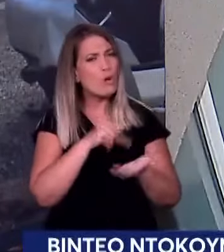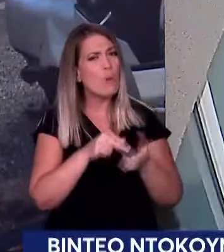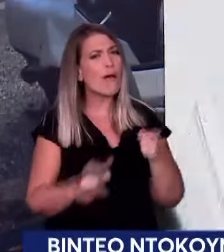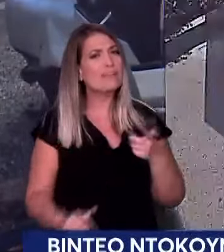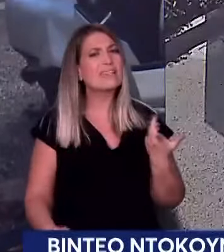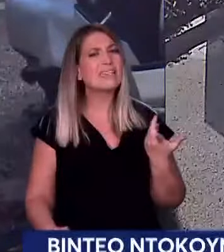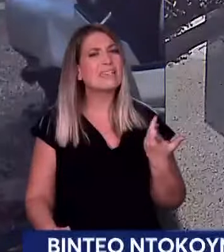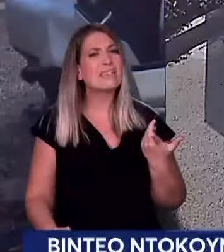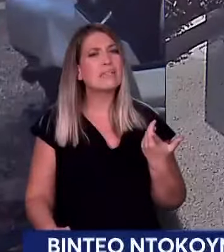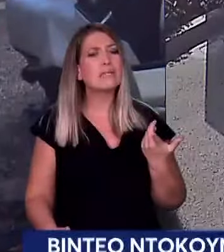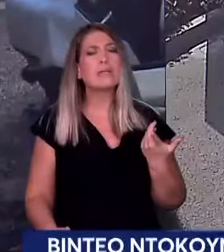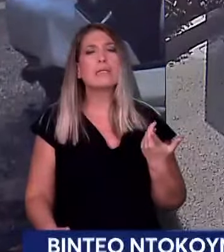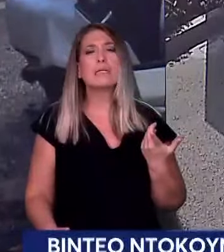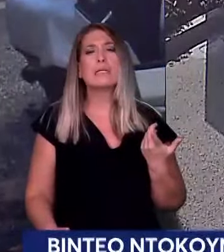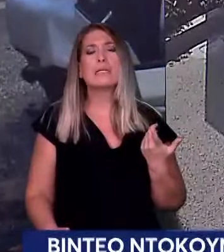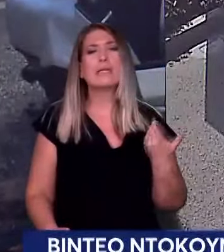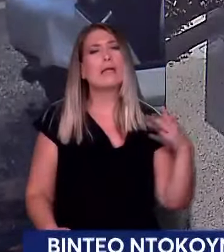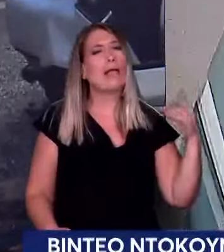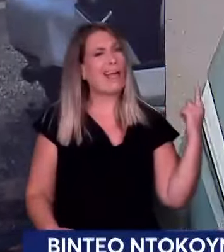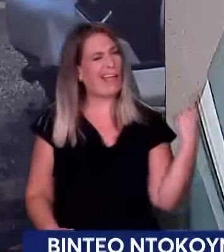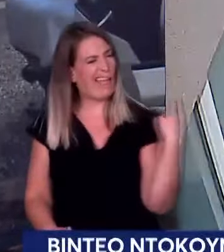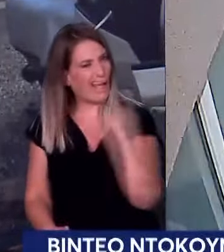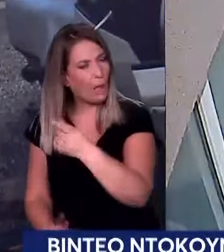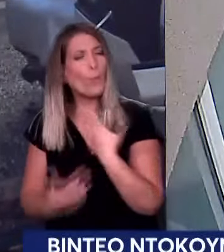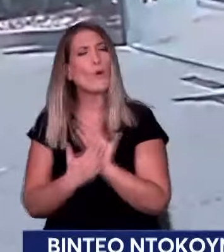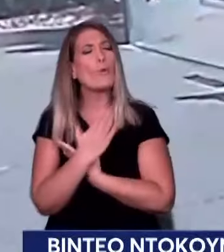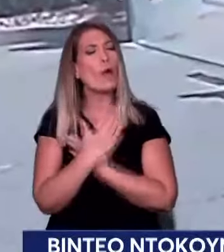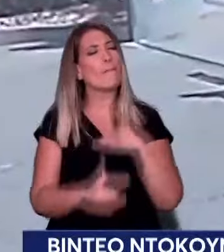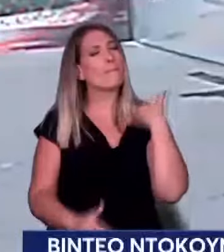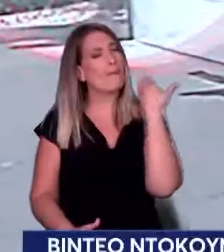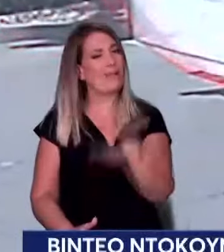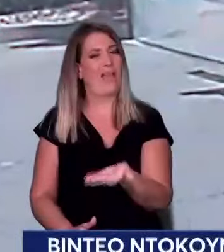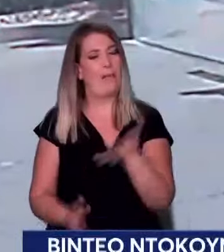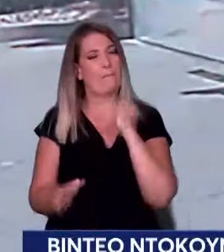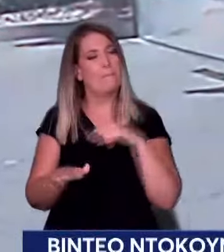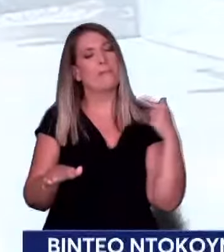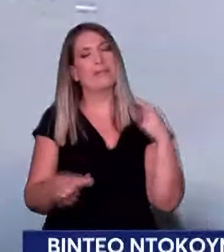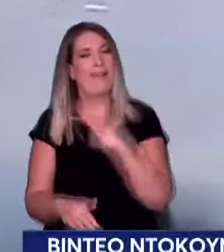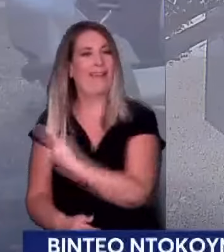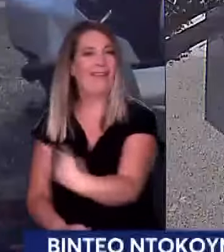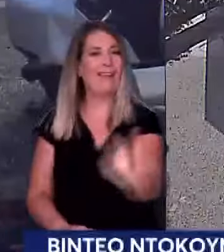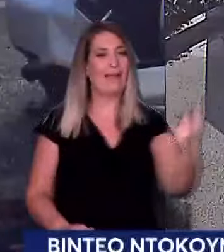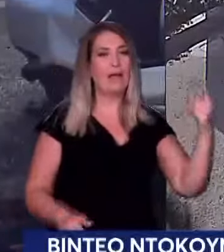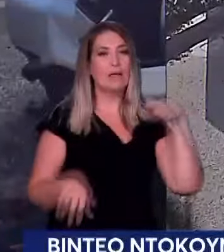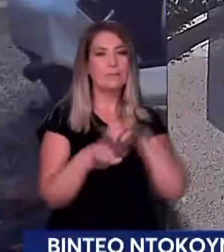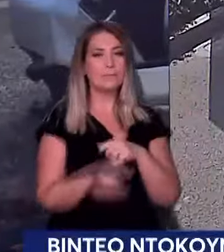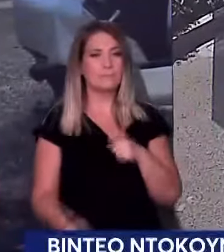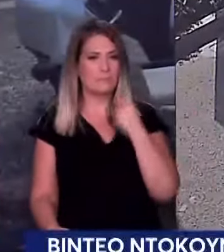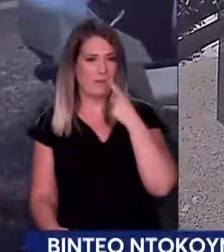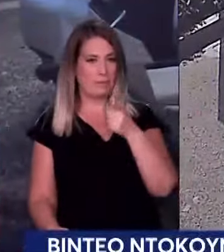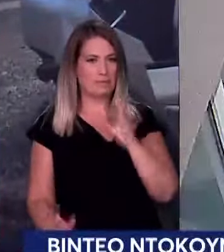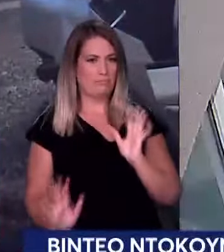περνάει από άλλο σημείο πριν τη σύγκρουση, νωρίτερα το πρωί της ίδιας μέρας. Θέλω να προσέξετε, πρώτα απ' όλα, η ταχύτητα του βίντεο είναι